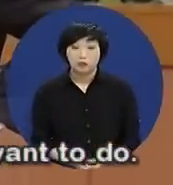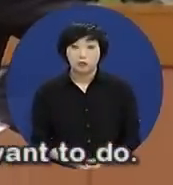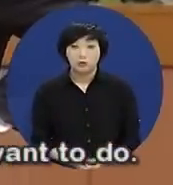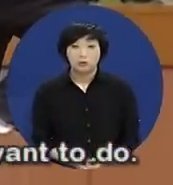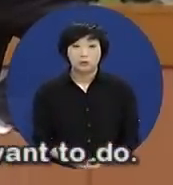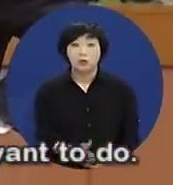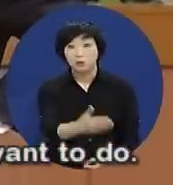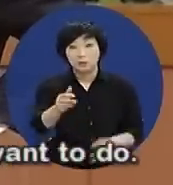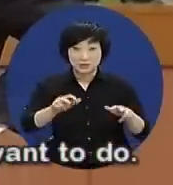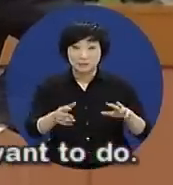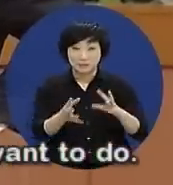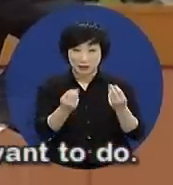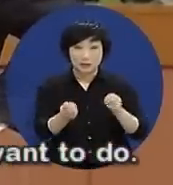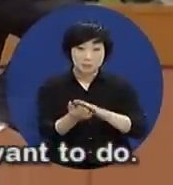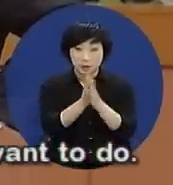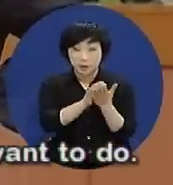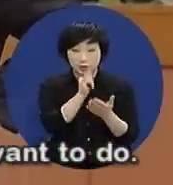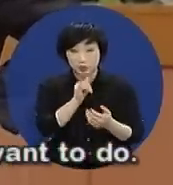た